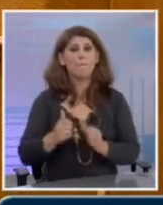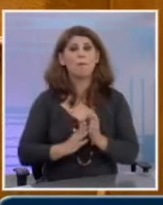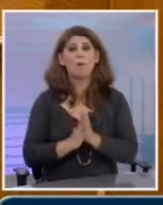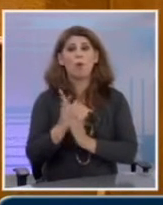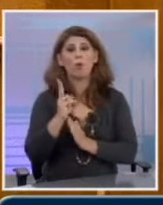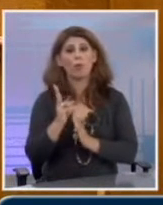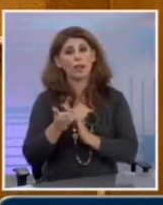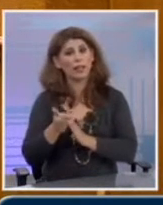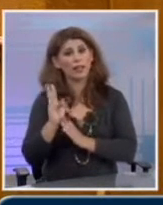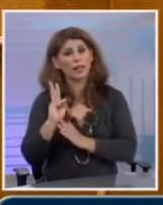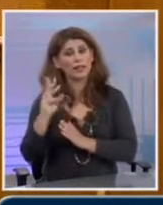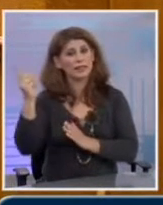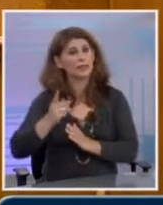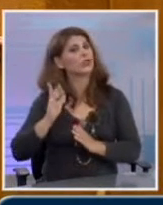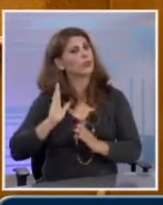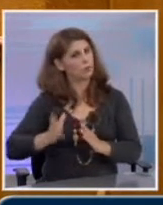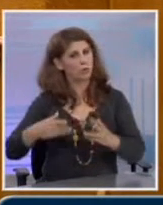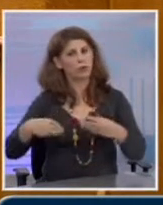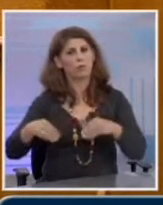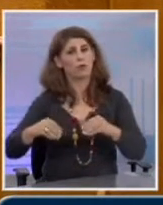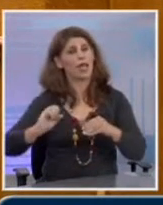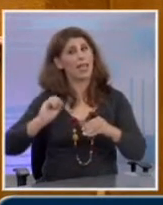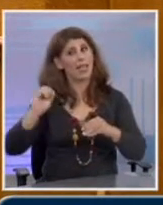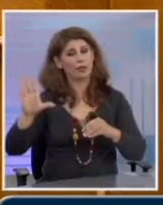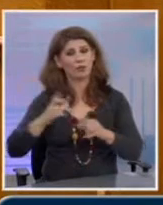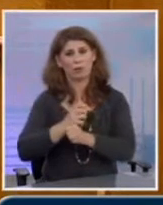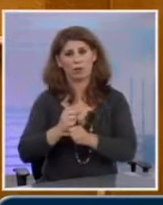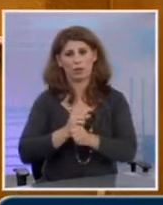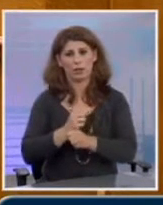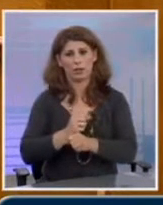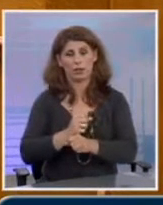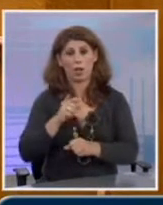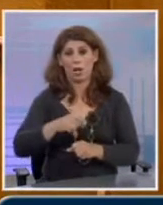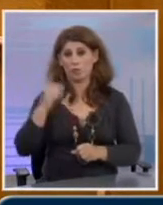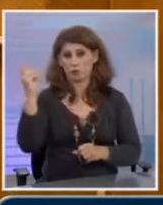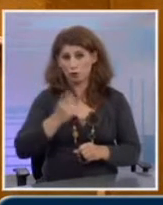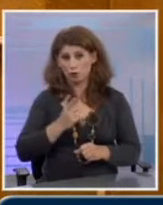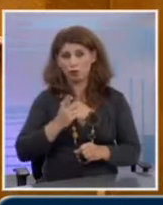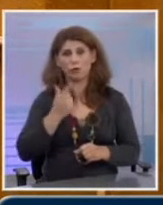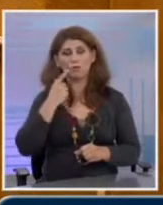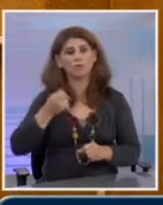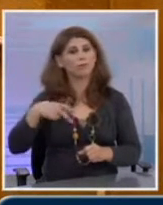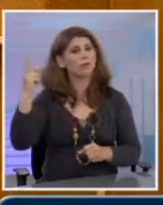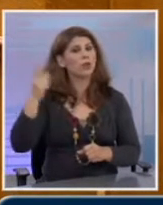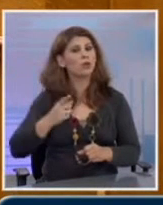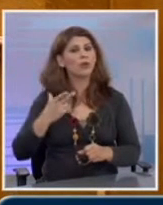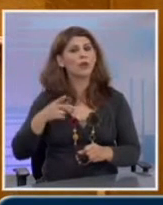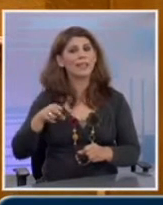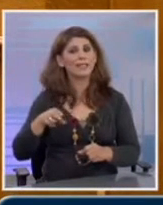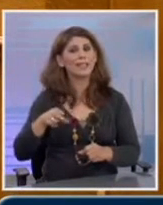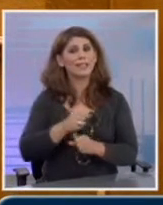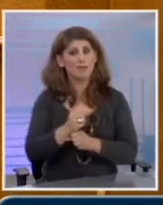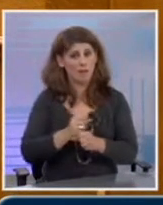12 με 13% θα μπορεί να διατίθεται και εκτός φαρμακείου. Αυτό το ποσοστό στην πλειονότητά του αφορά